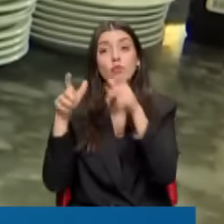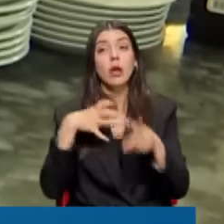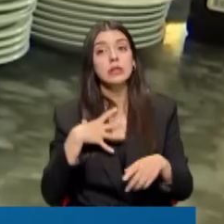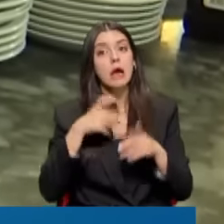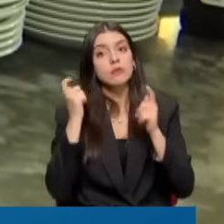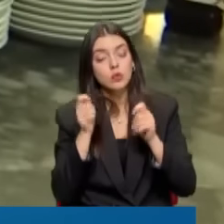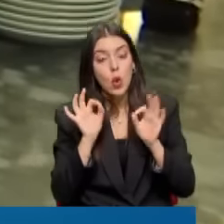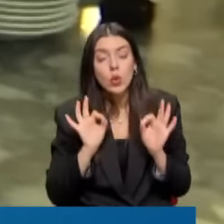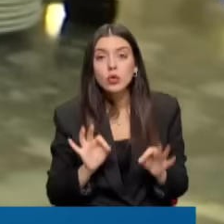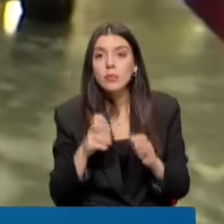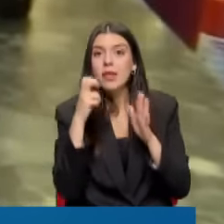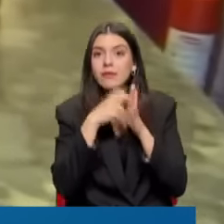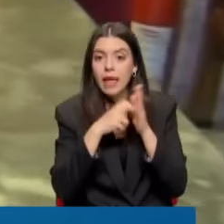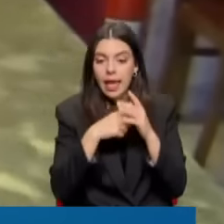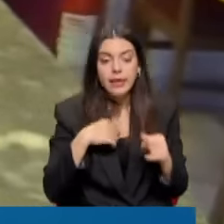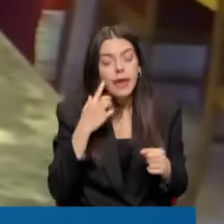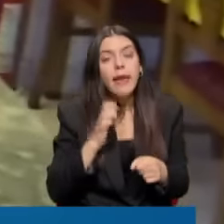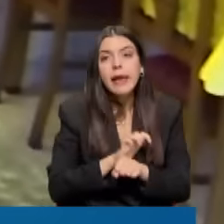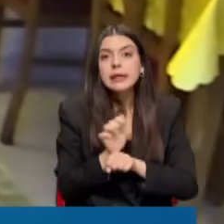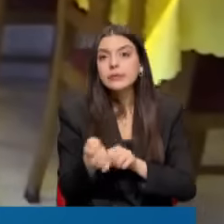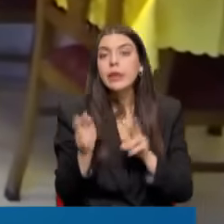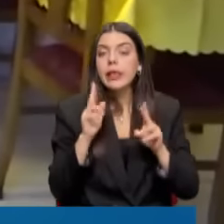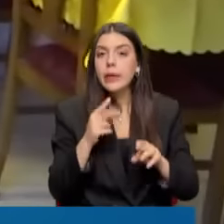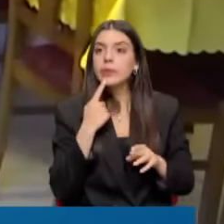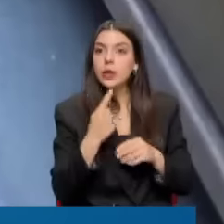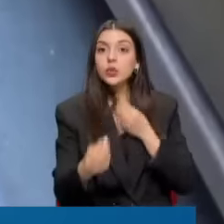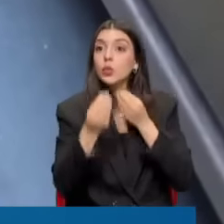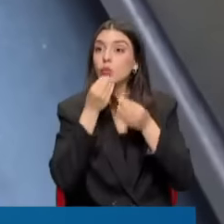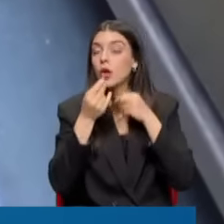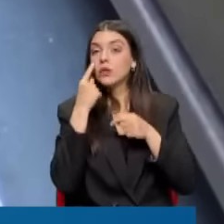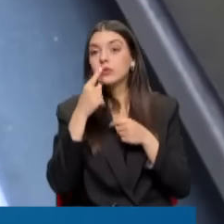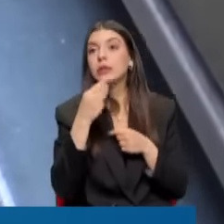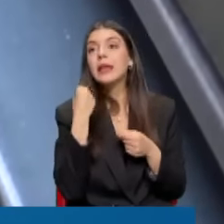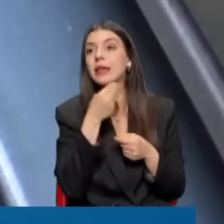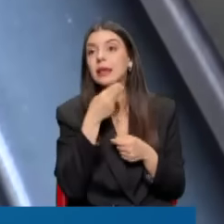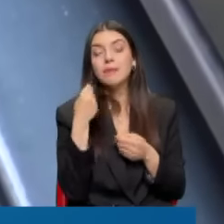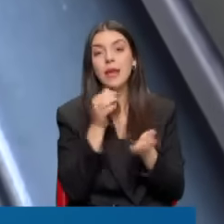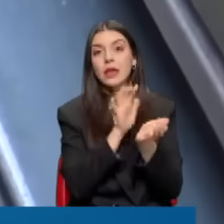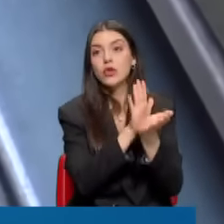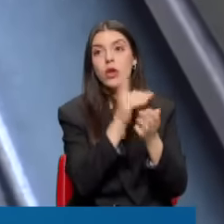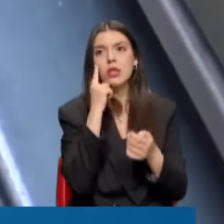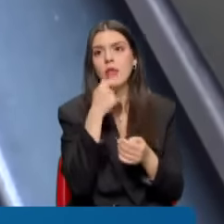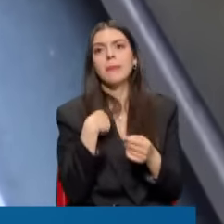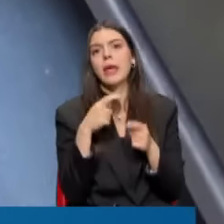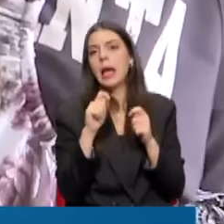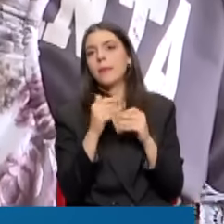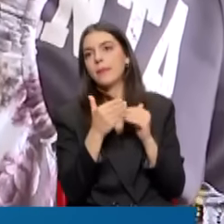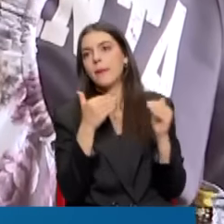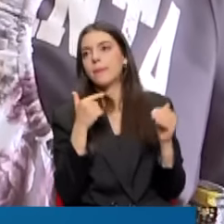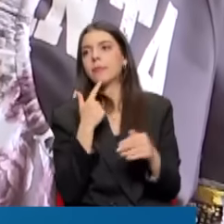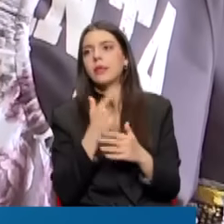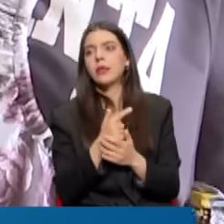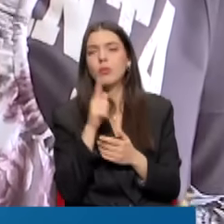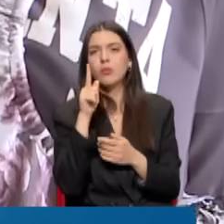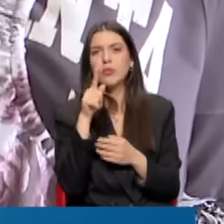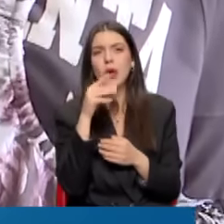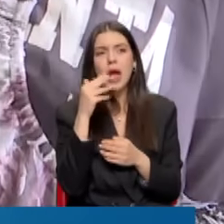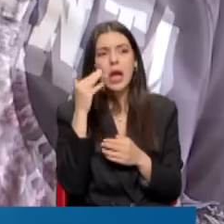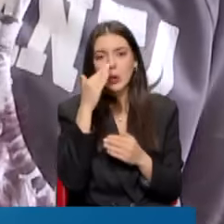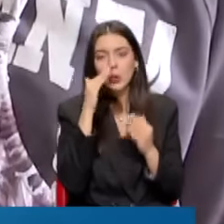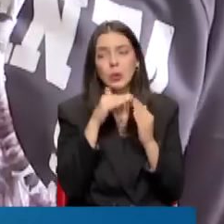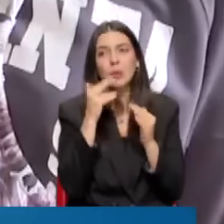ulaştırılabilir altında ezildiğini anlatırken tüketici ihbar ikramiyesine mesafeli yaklaşıyor çok böyle şey ahlaklı